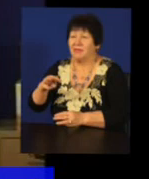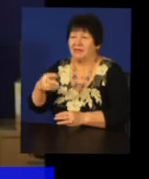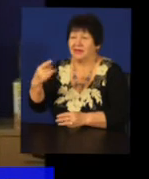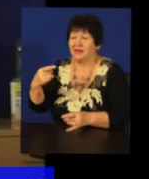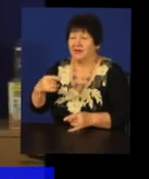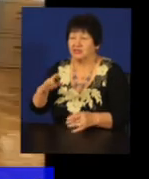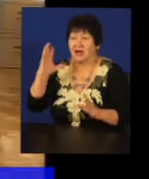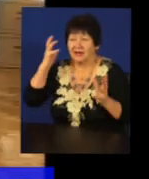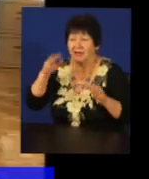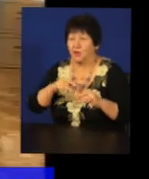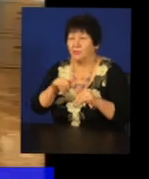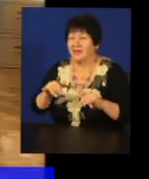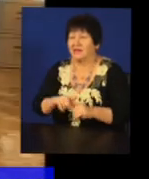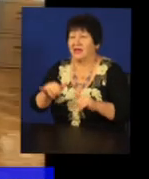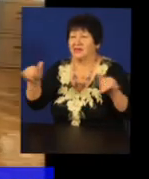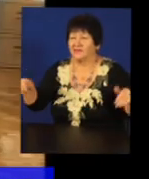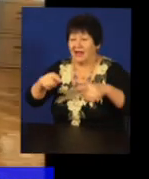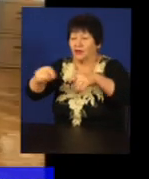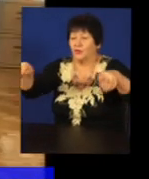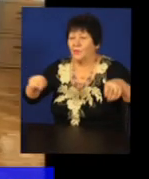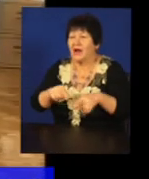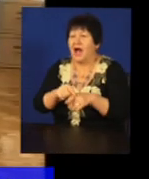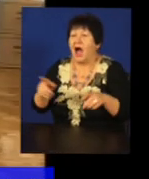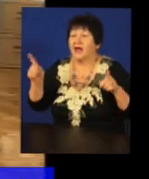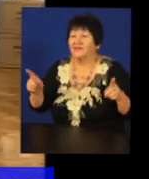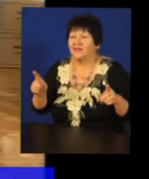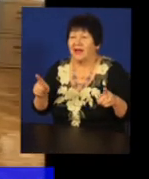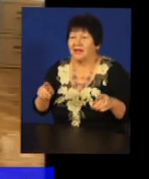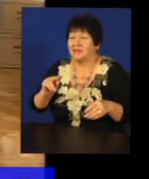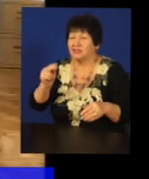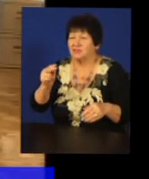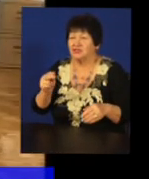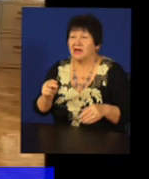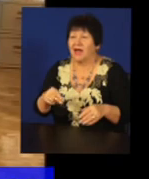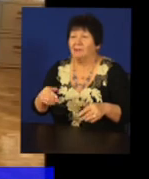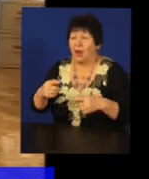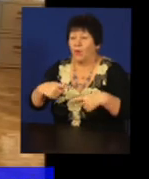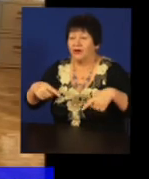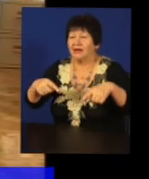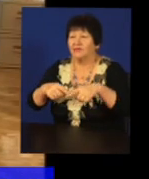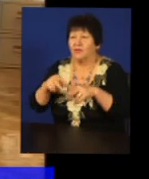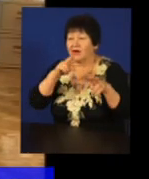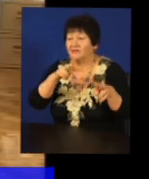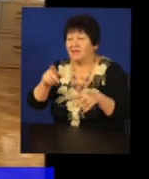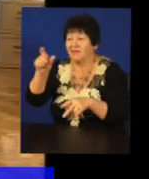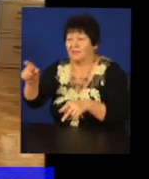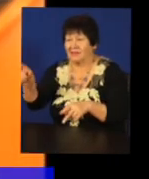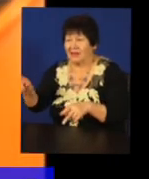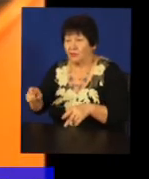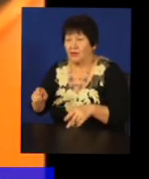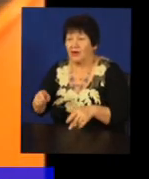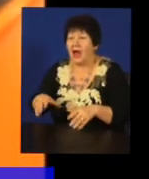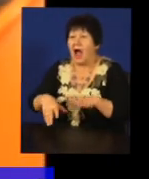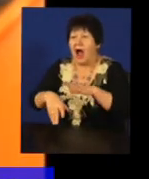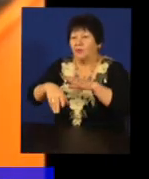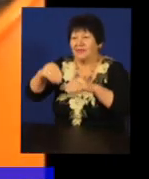Cimișlia și Radio Media, s-a desfășurat tombola aniversară Piramida Market din Cimișlia. Organizatorii, în fața spectatorilor, au extras rând pe